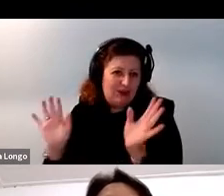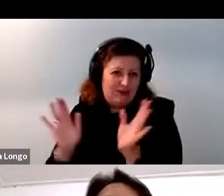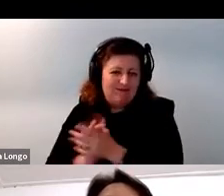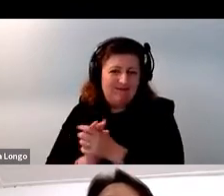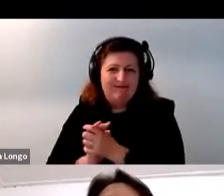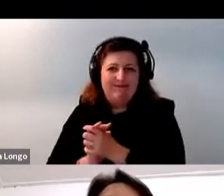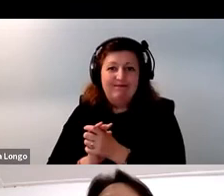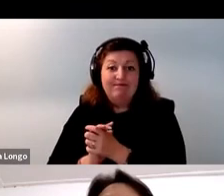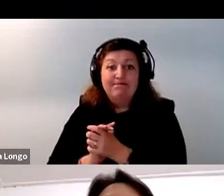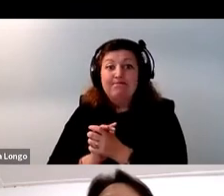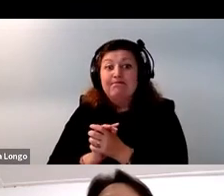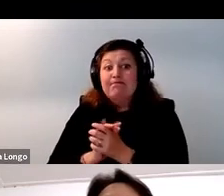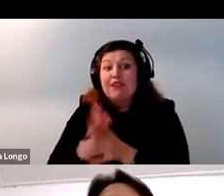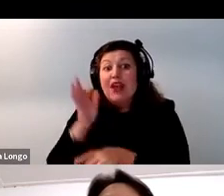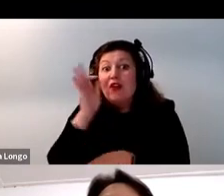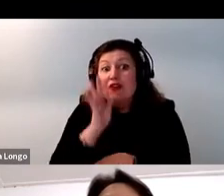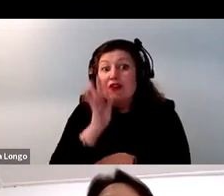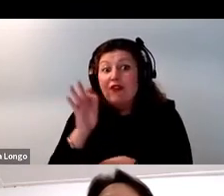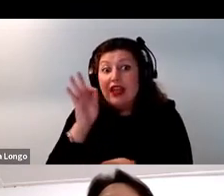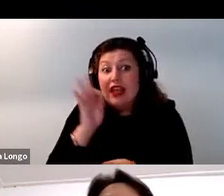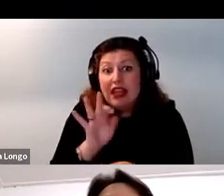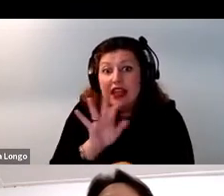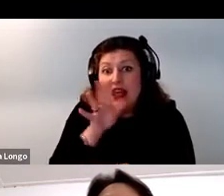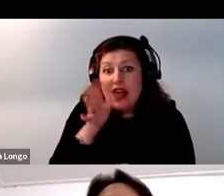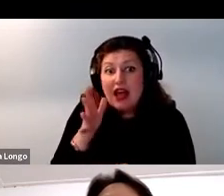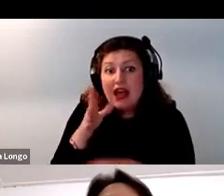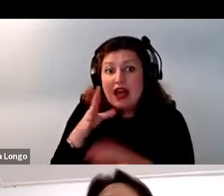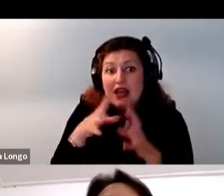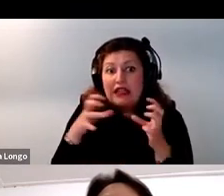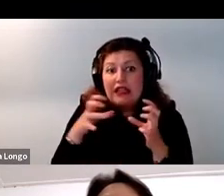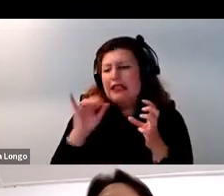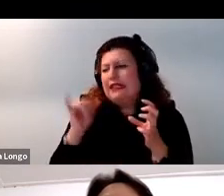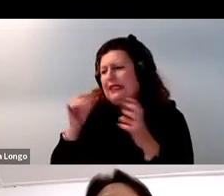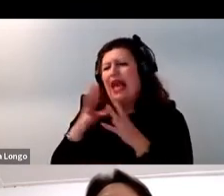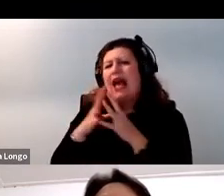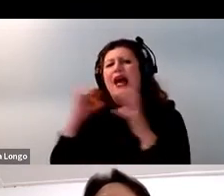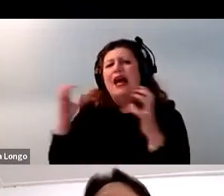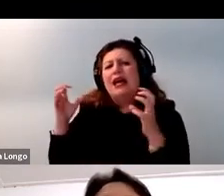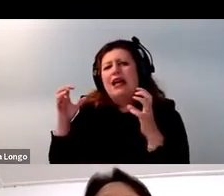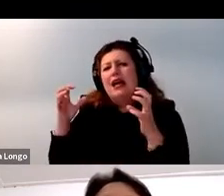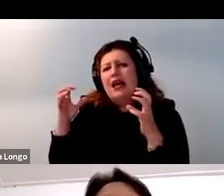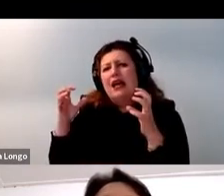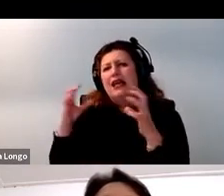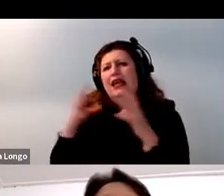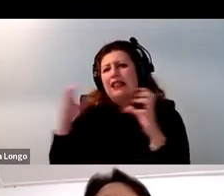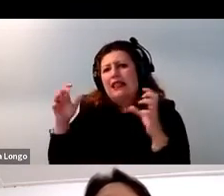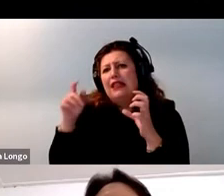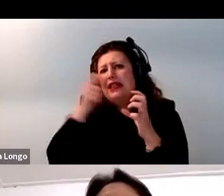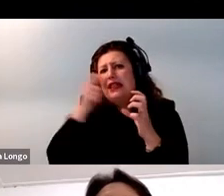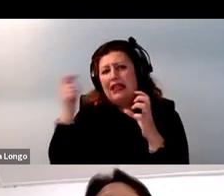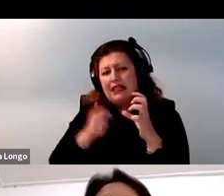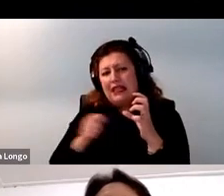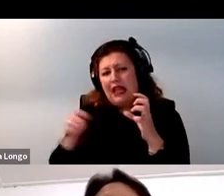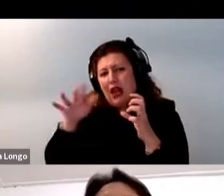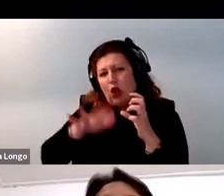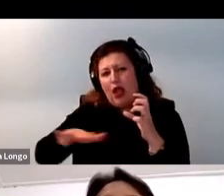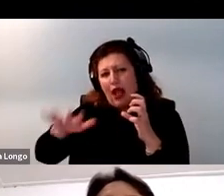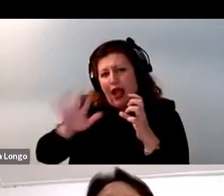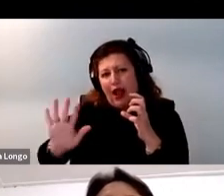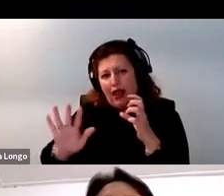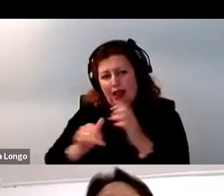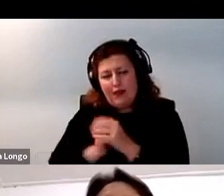Adesso non so, Fede... Si tratta sempre di una ditta comunque tanzaniana. Sì, certo, assolutamente. Locale.